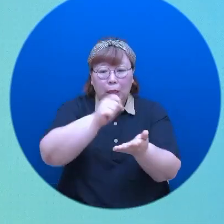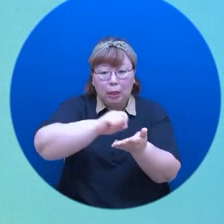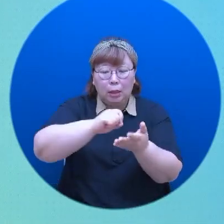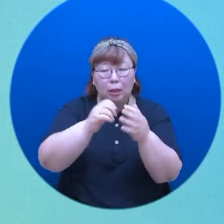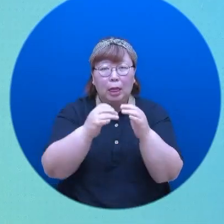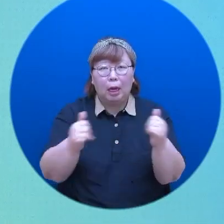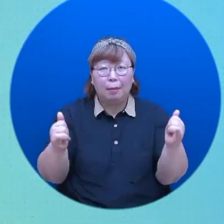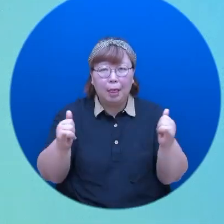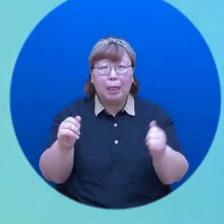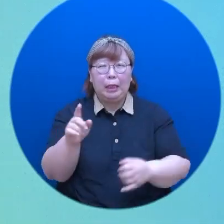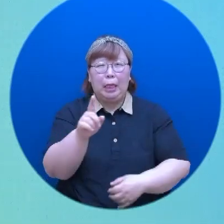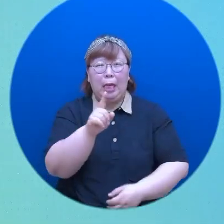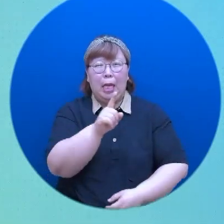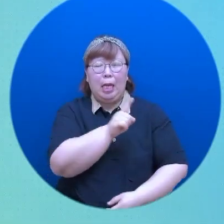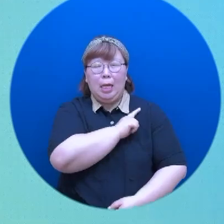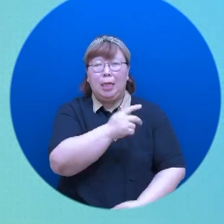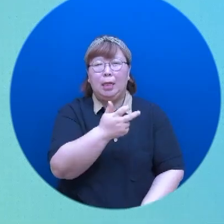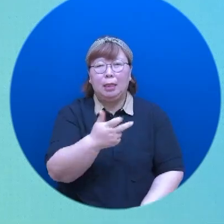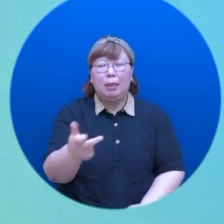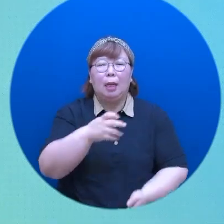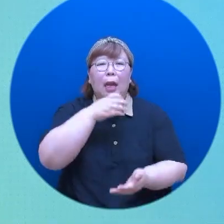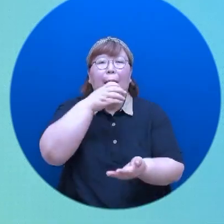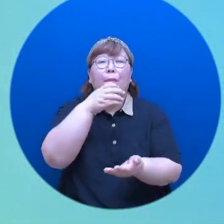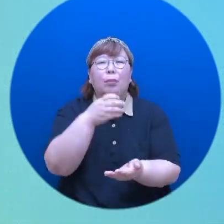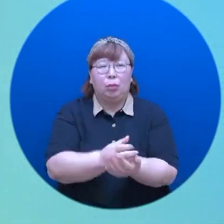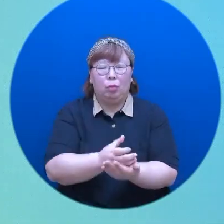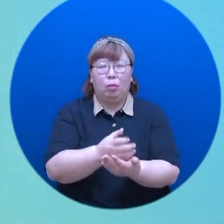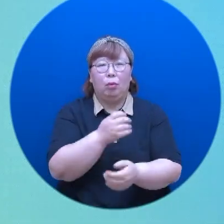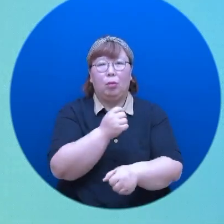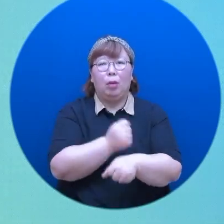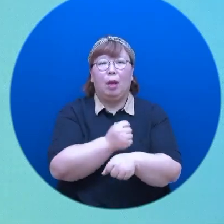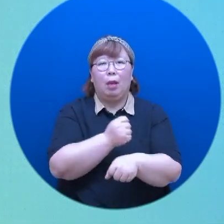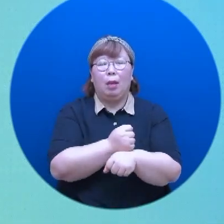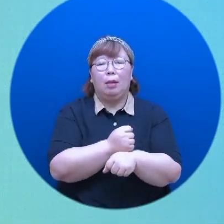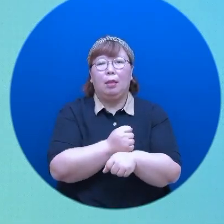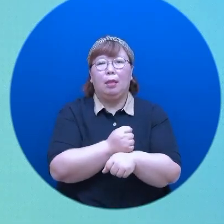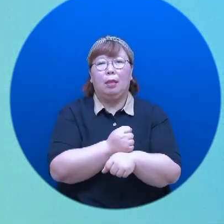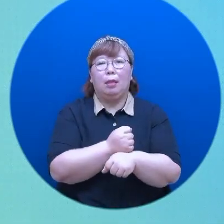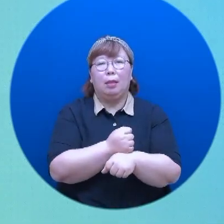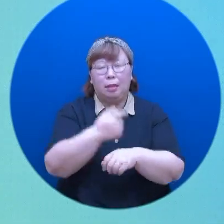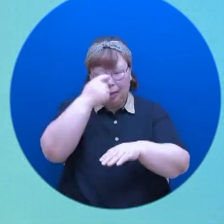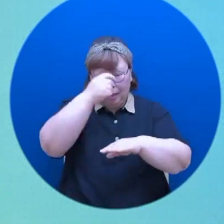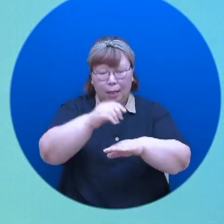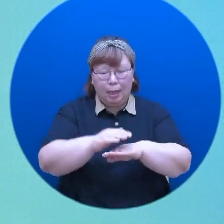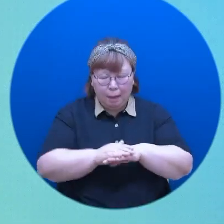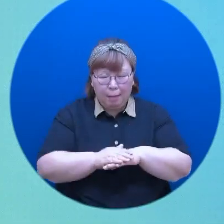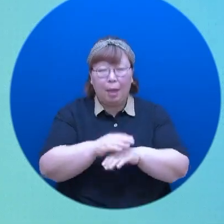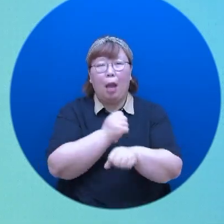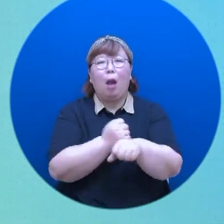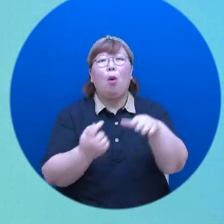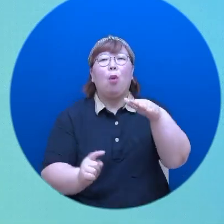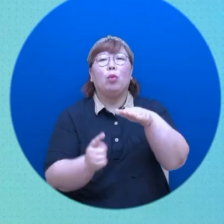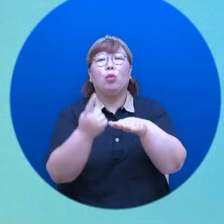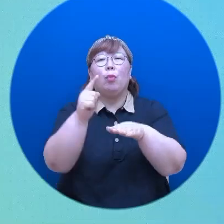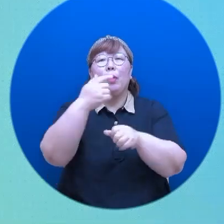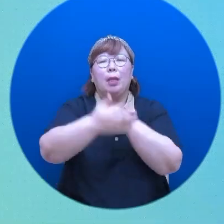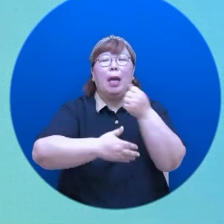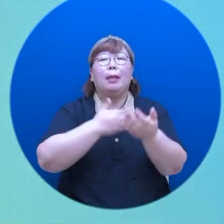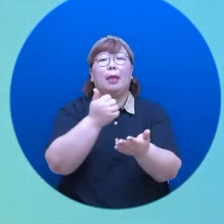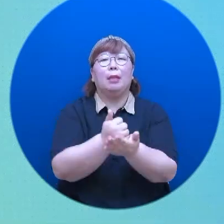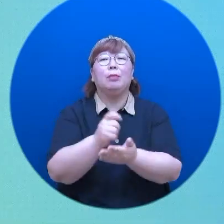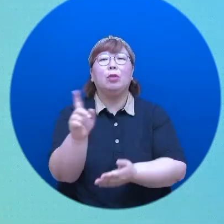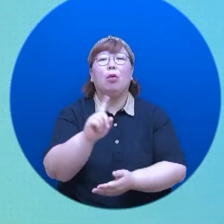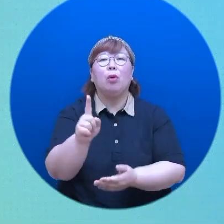가면서 마지막 절에서 절정으로 예배하고 높이는 하나님은